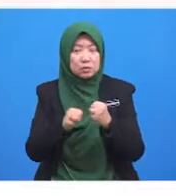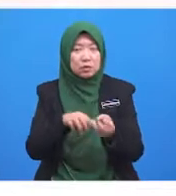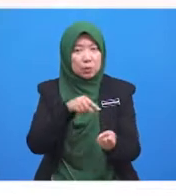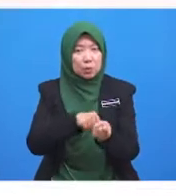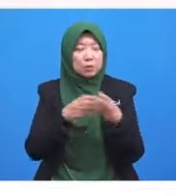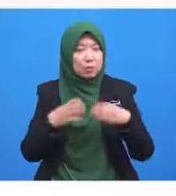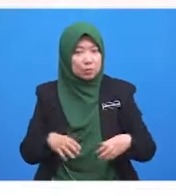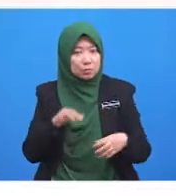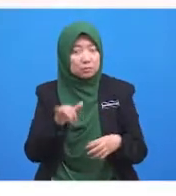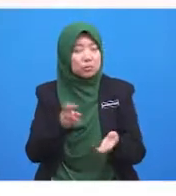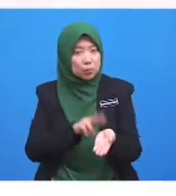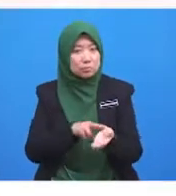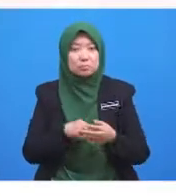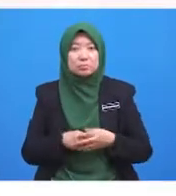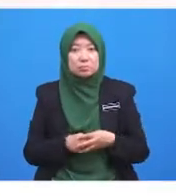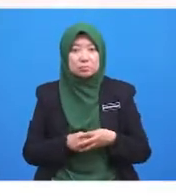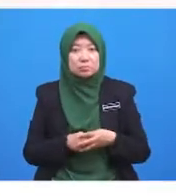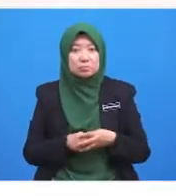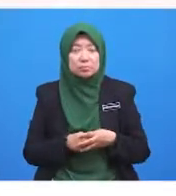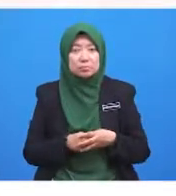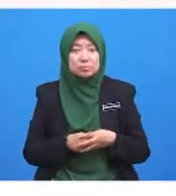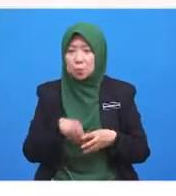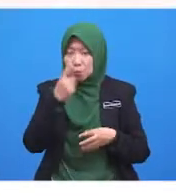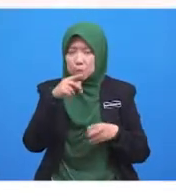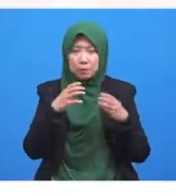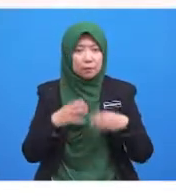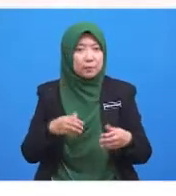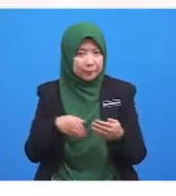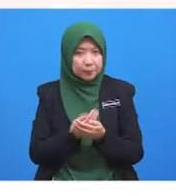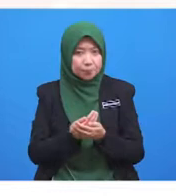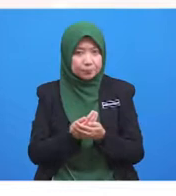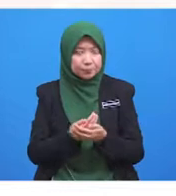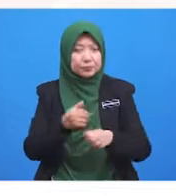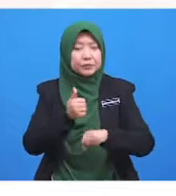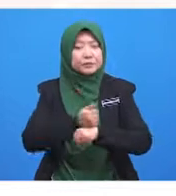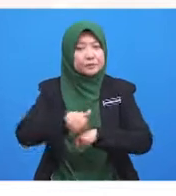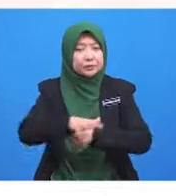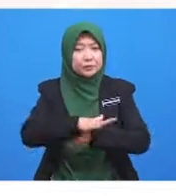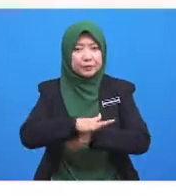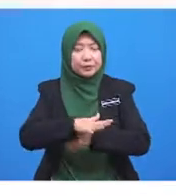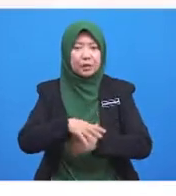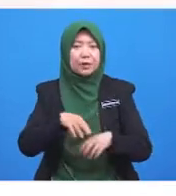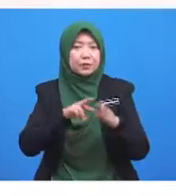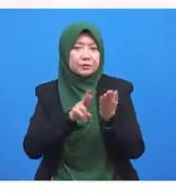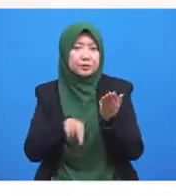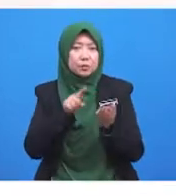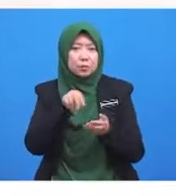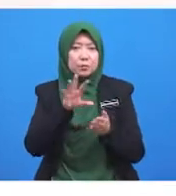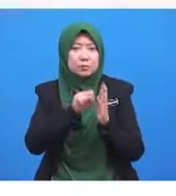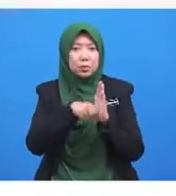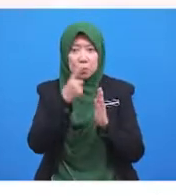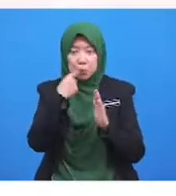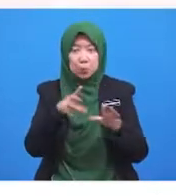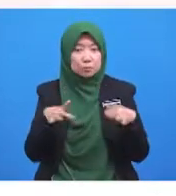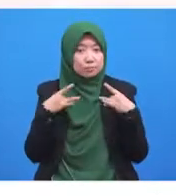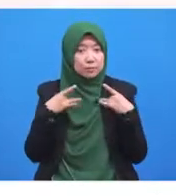otot pelanggan yang dirawat. Bagi pelanggan baru, setting yang rendah 1.5 saat untuk